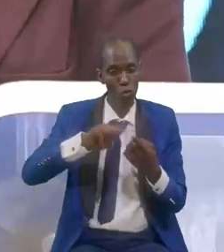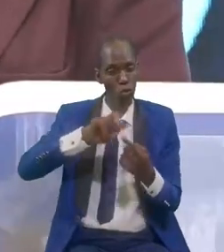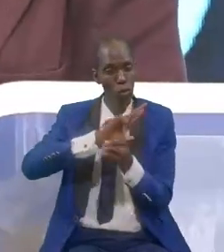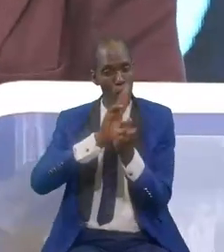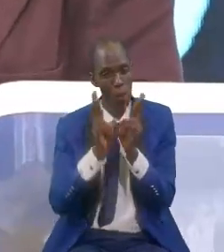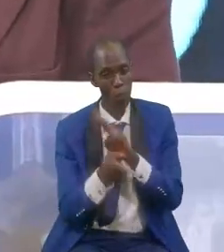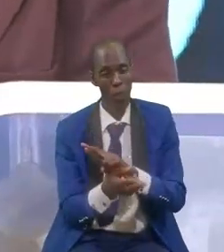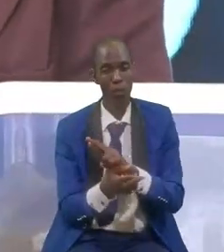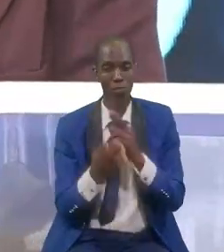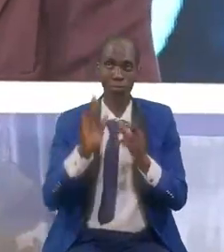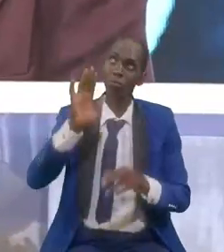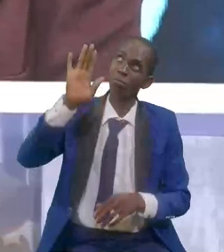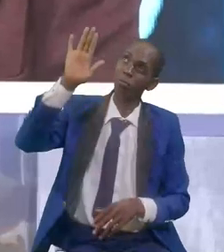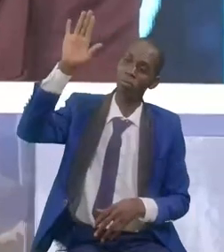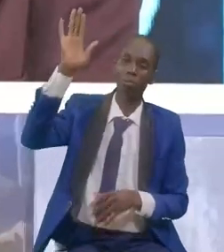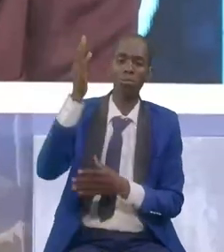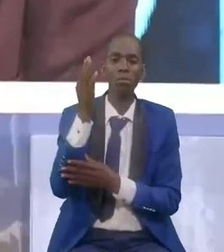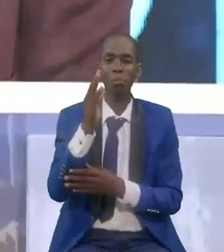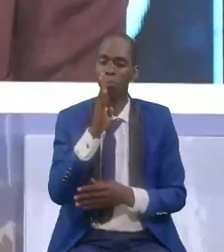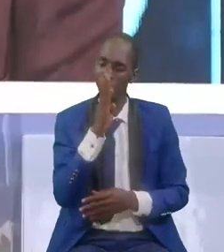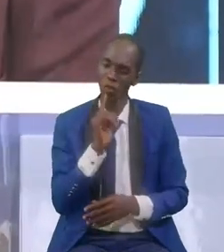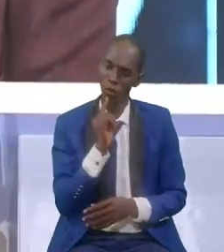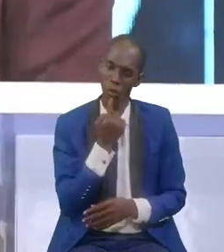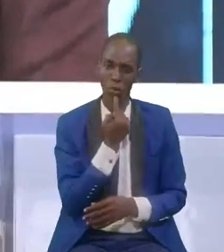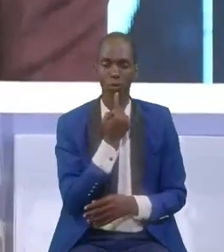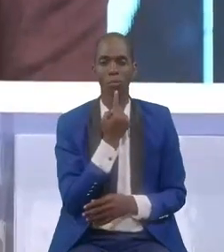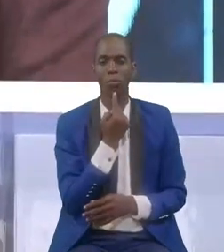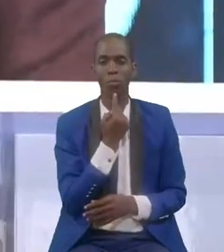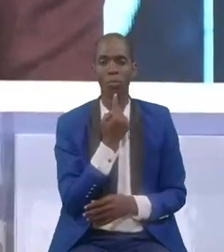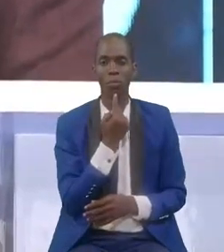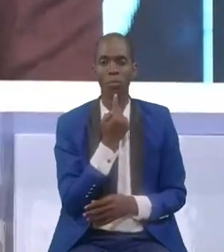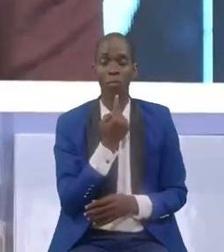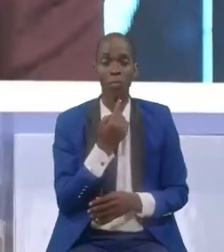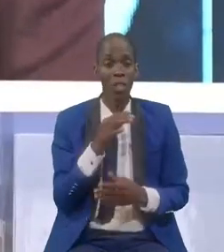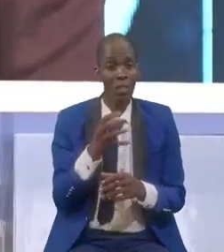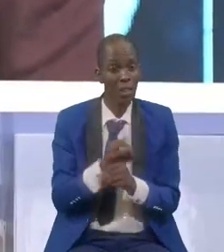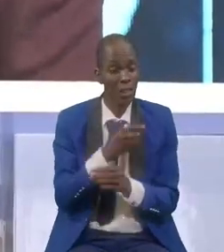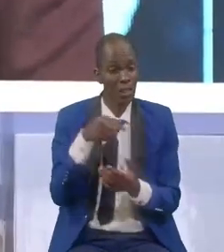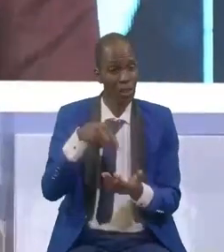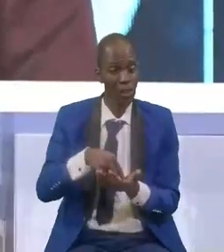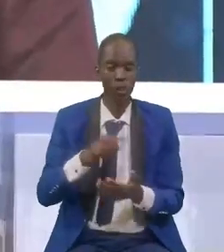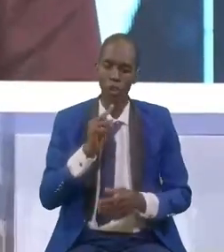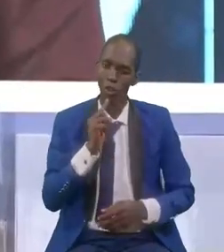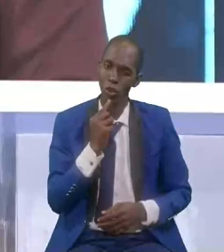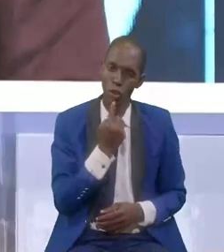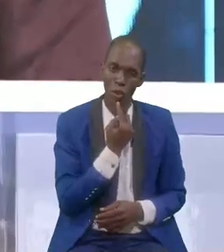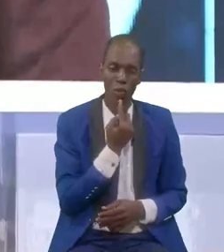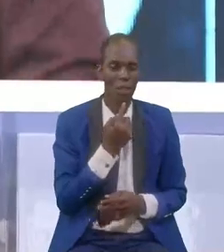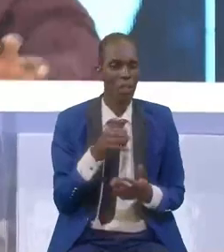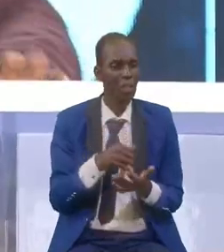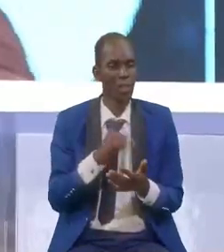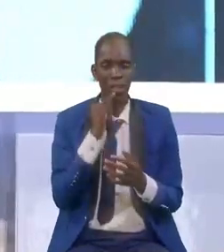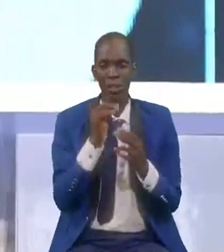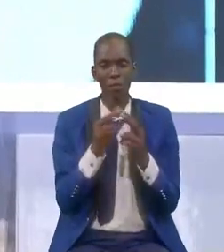Lève simplement cette main. Prends ça au sérieux. Prends ça au sérieux. Très, très